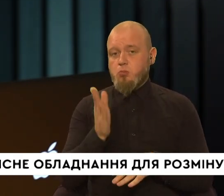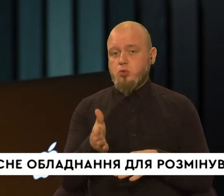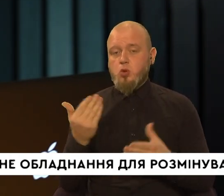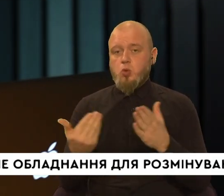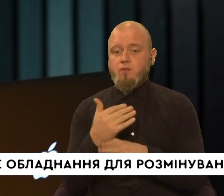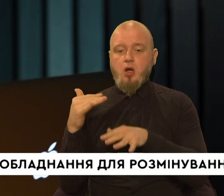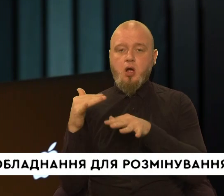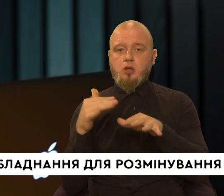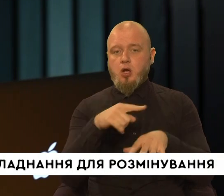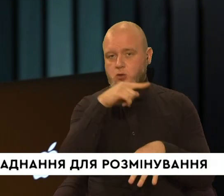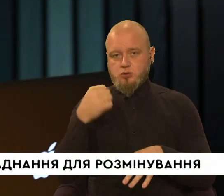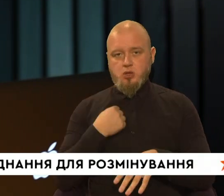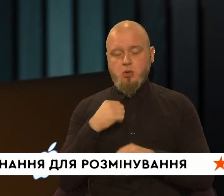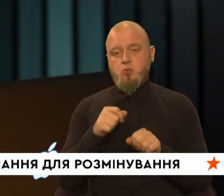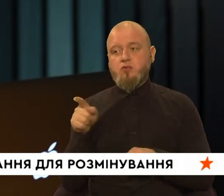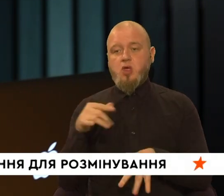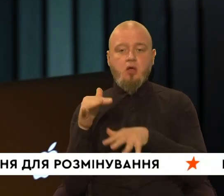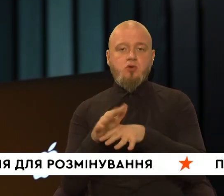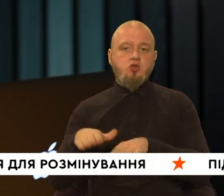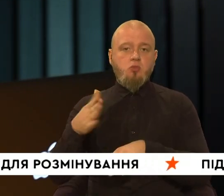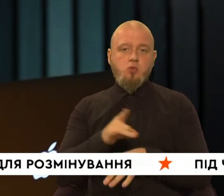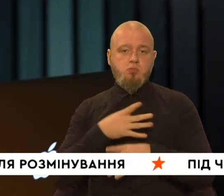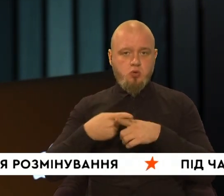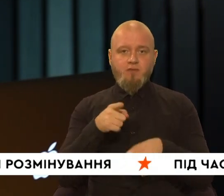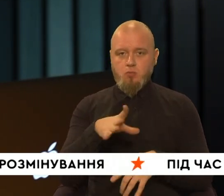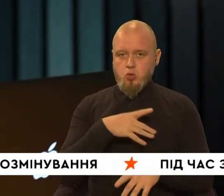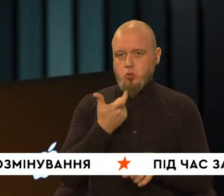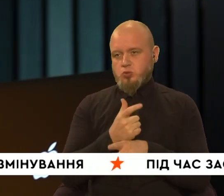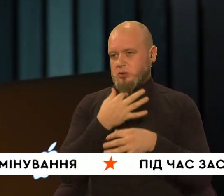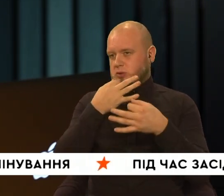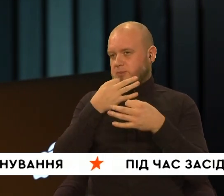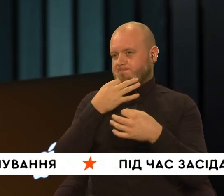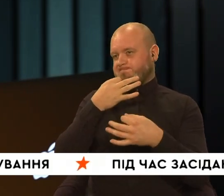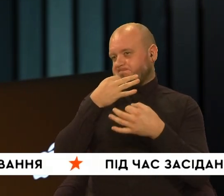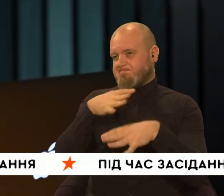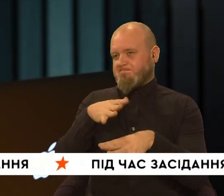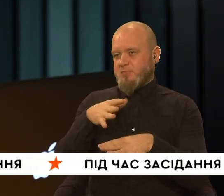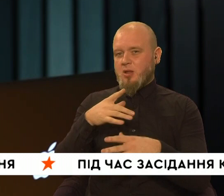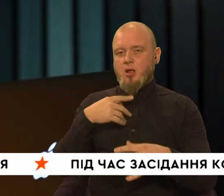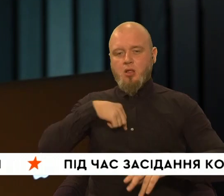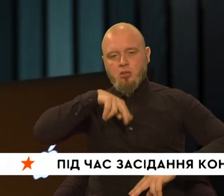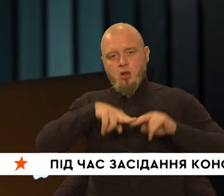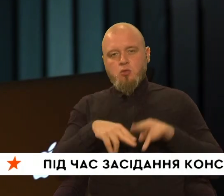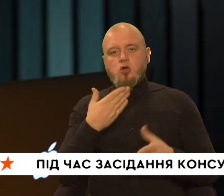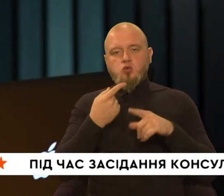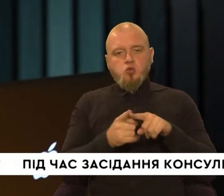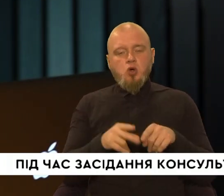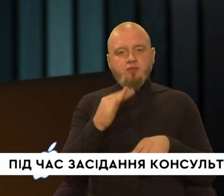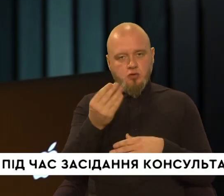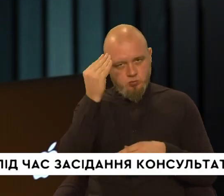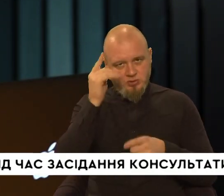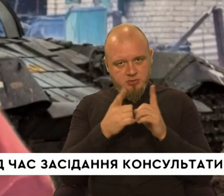атака російської армії. Ймовірно, вони атакуватимуть з боку Білорусі. Ви були дуже скептично налаштовані щодо цього. Чи ваша думка змінилася